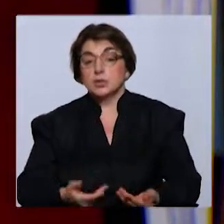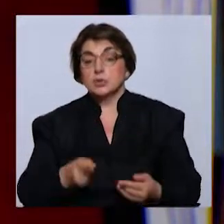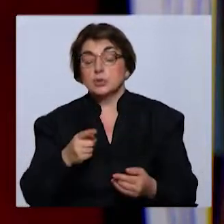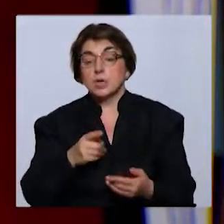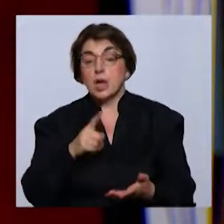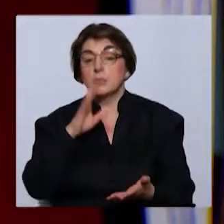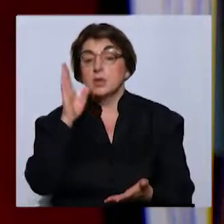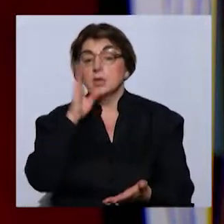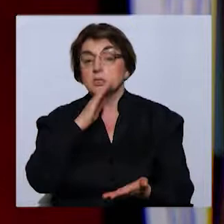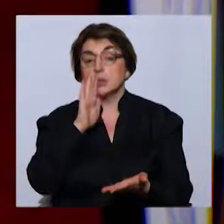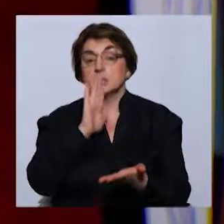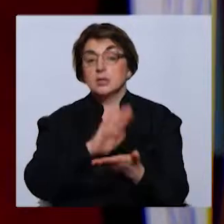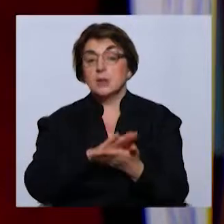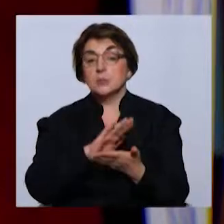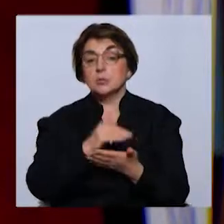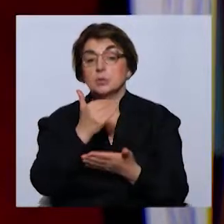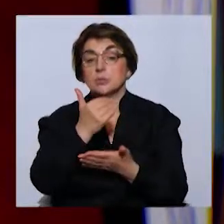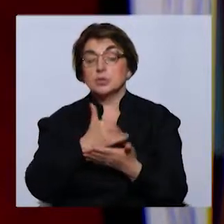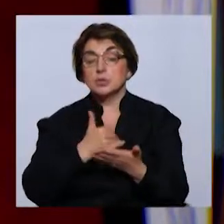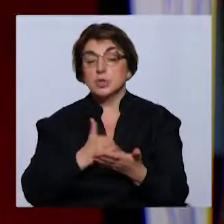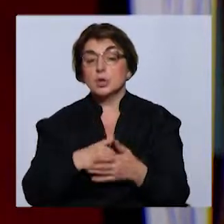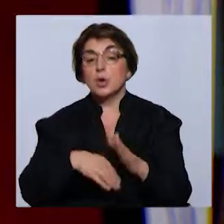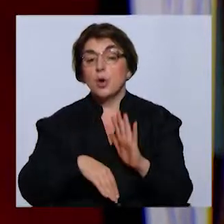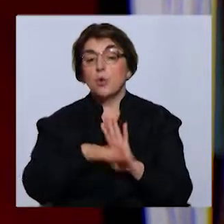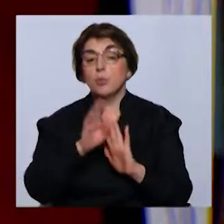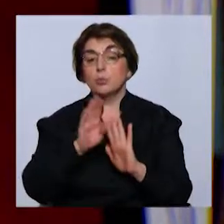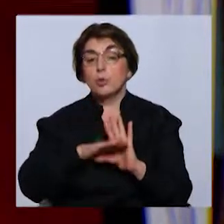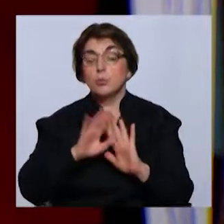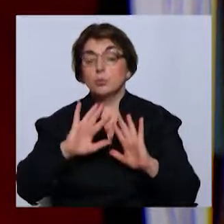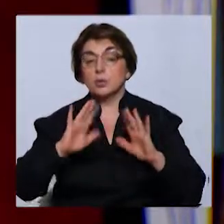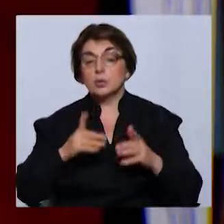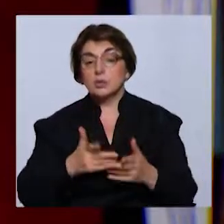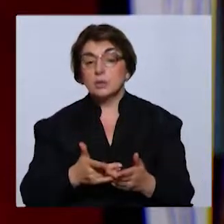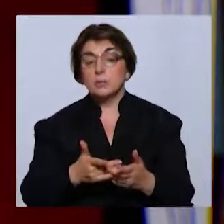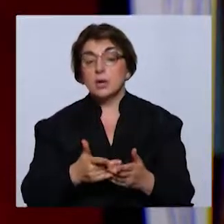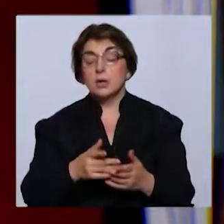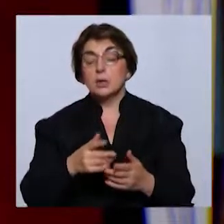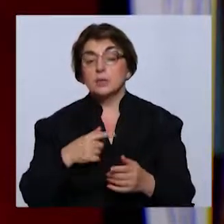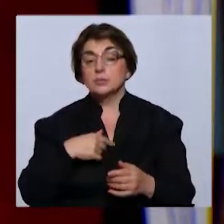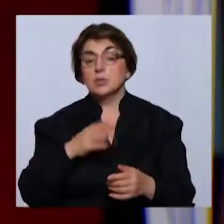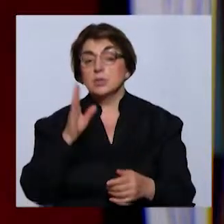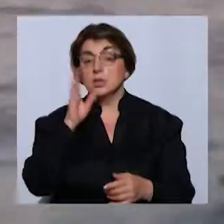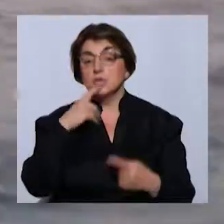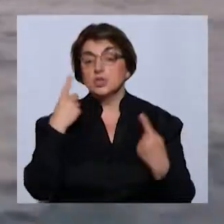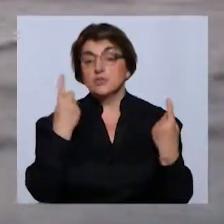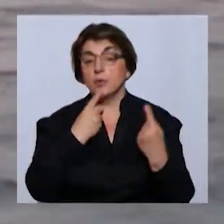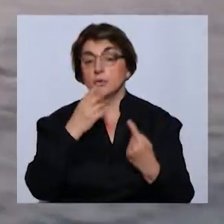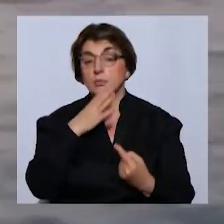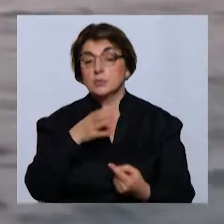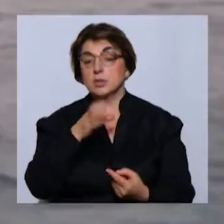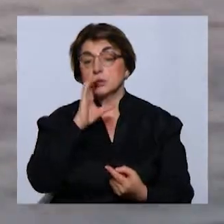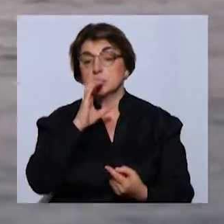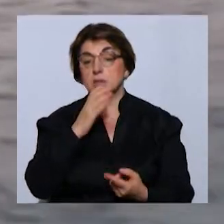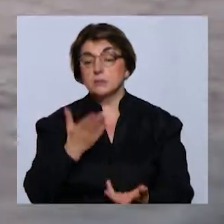წყლის დაბინძურების შედეგად ხდება კიდევ უფრო შემცირება ჩვენი სასმელი წყლის.